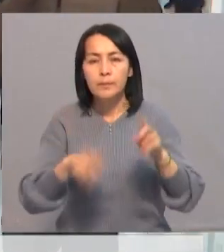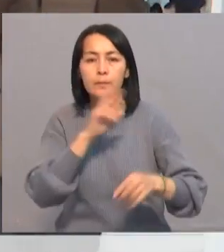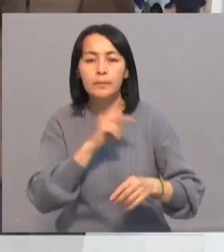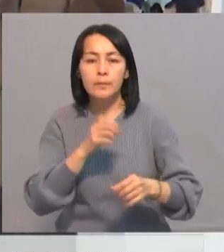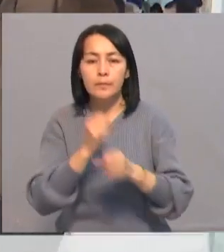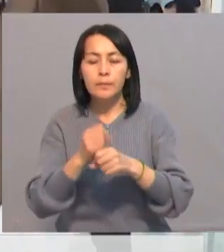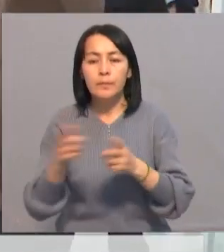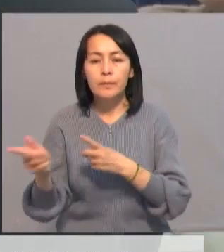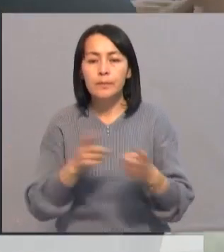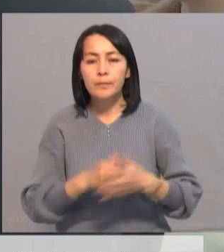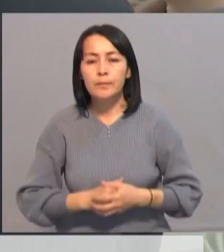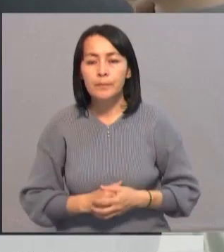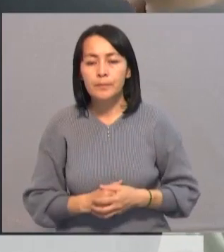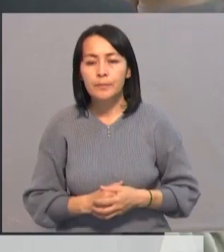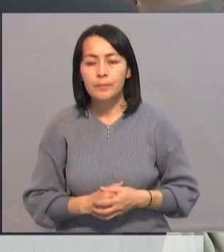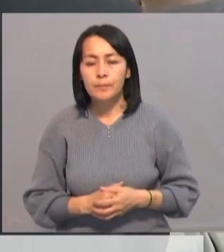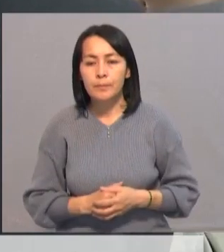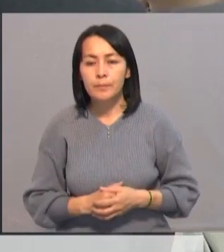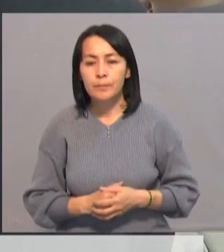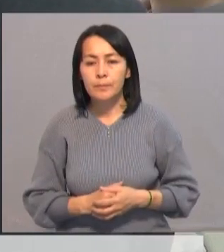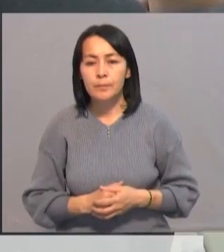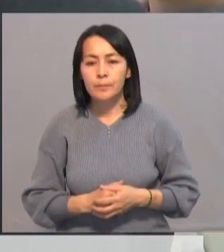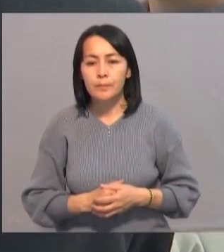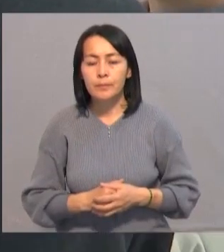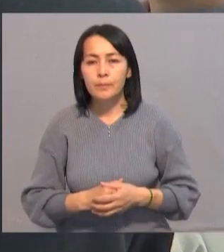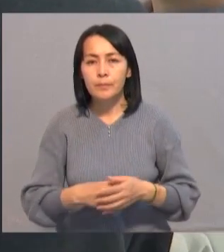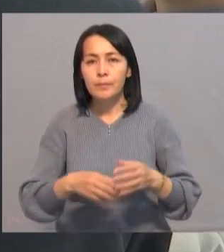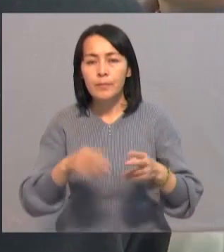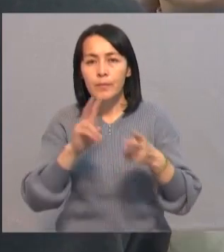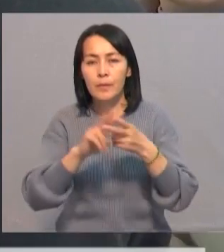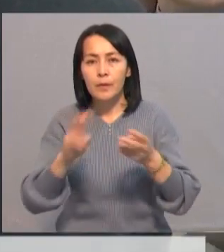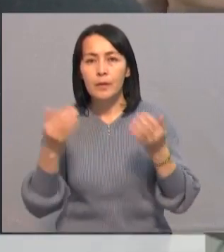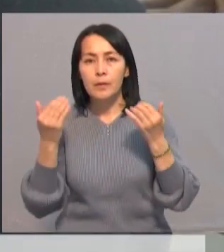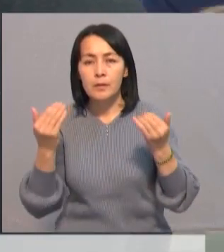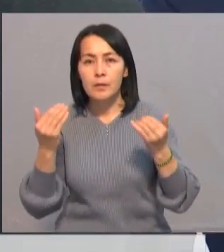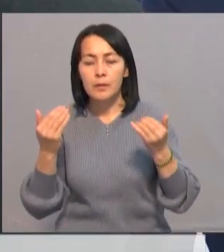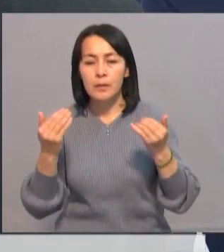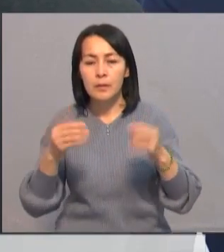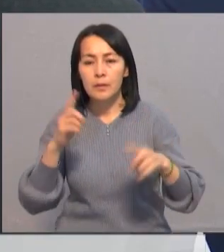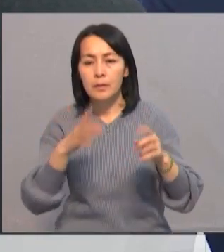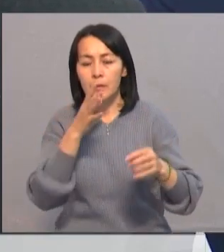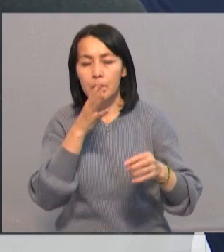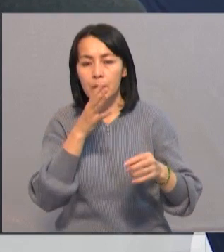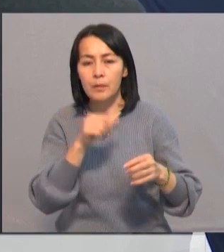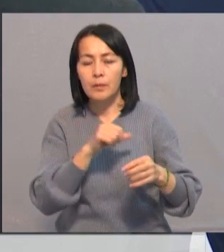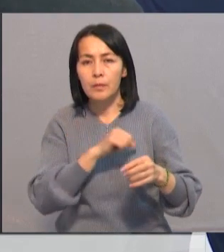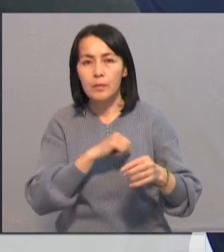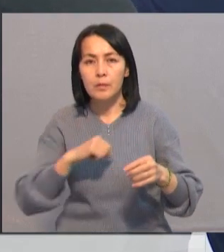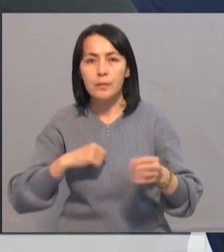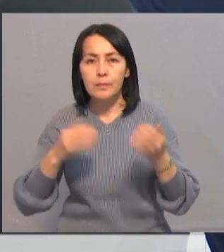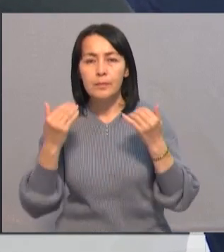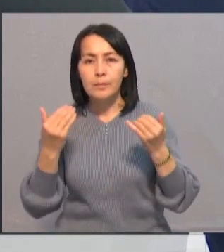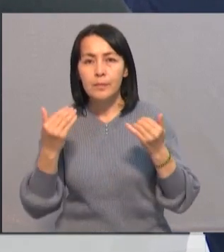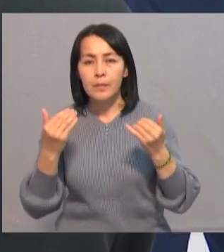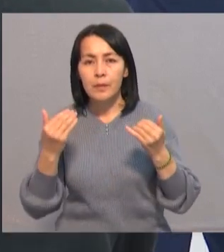жұмысты істеуге дайын. Сотты болған азаматтардың кез келген жерге барған кезде, ол жерде уже судимыз,